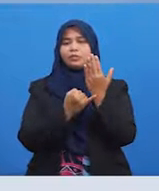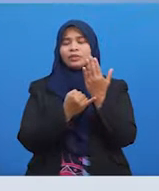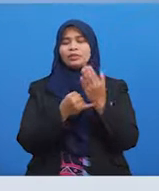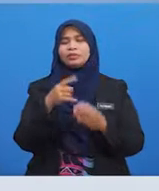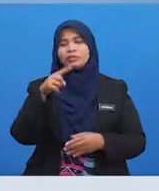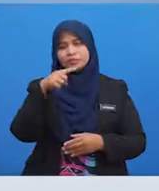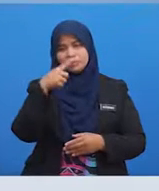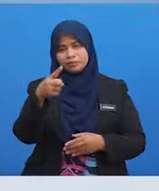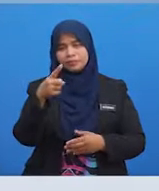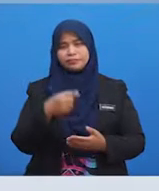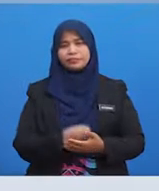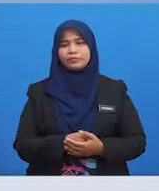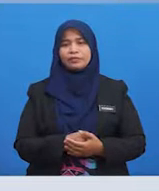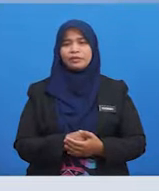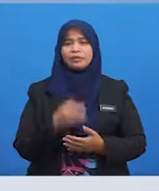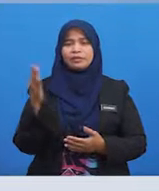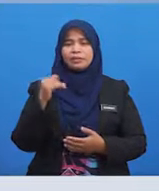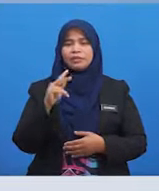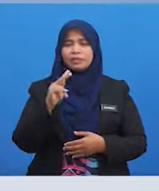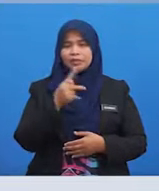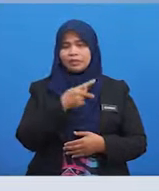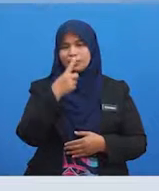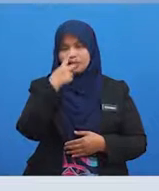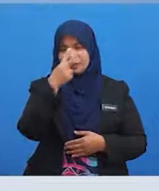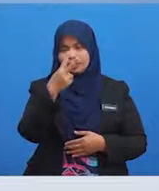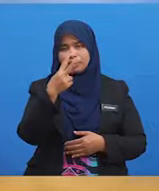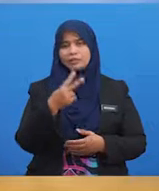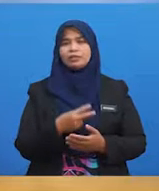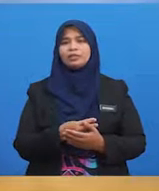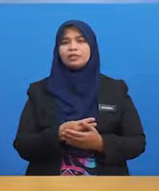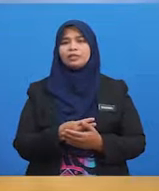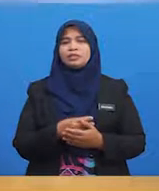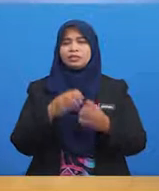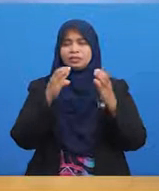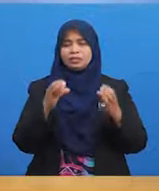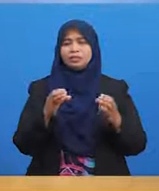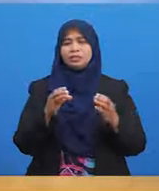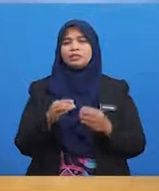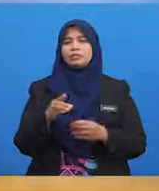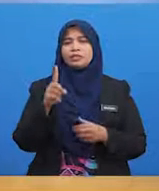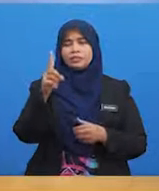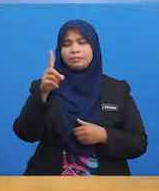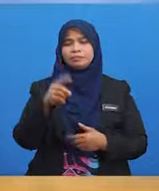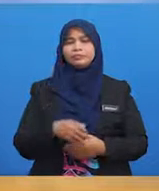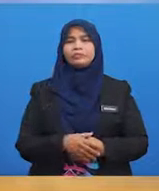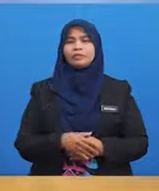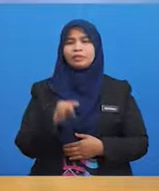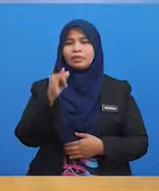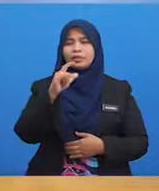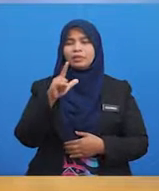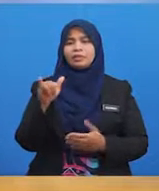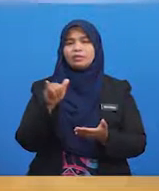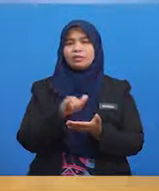tersebut. Mari kita lihat pengkaedahan yang pertama,